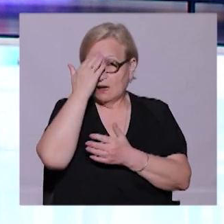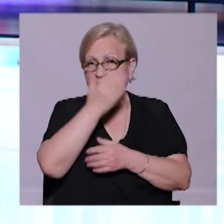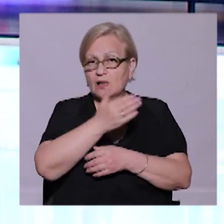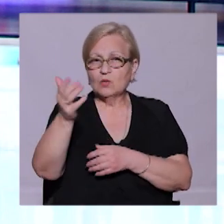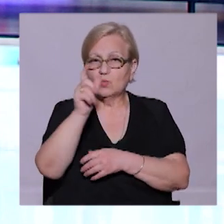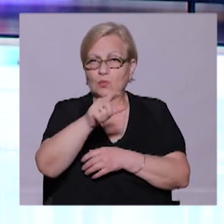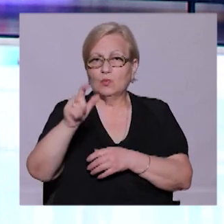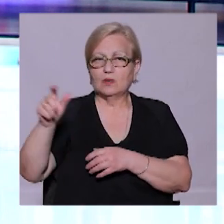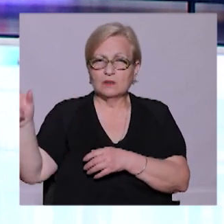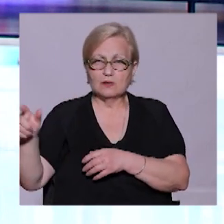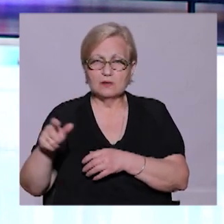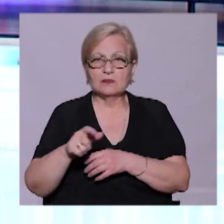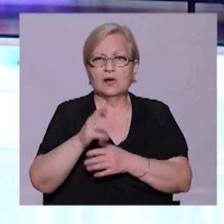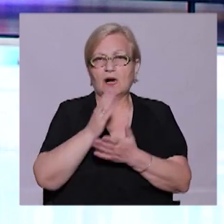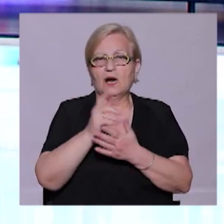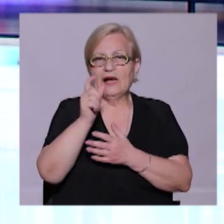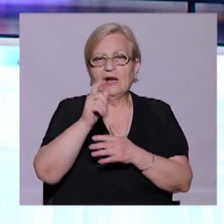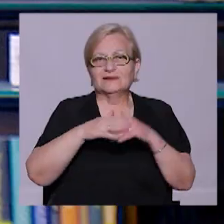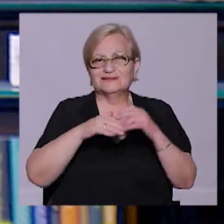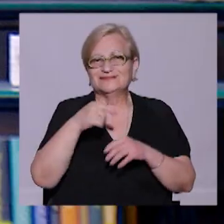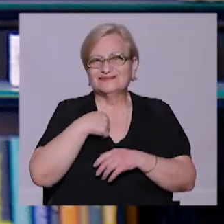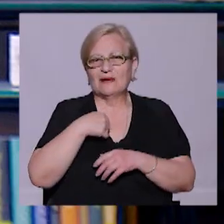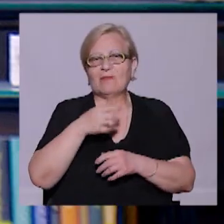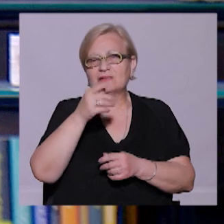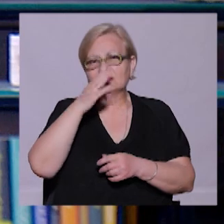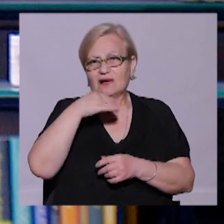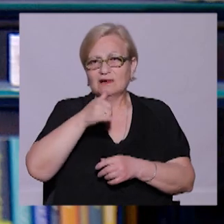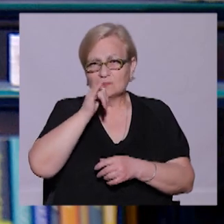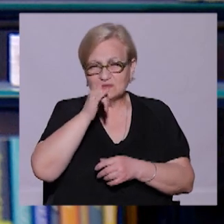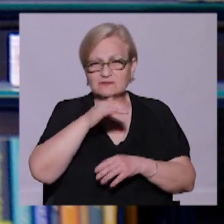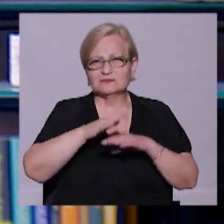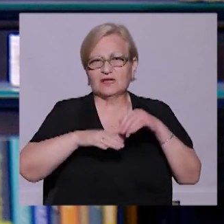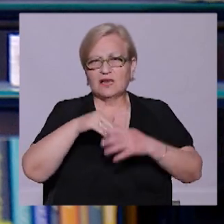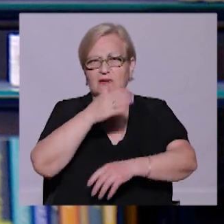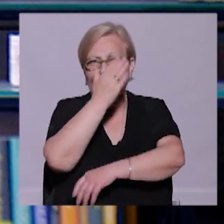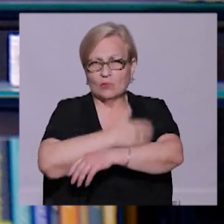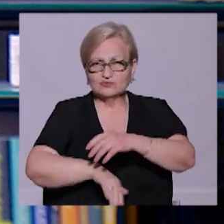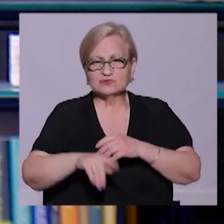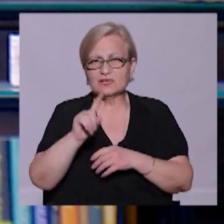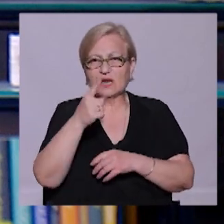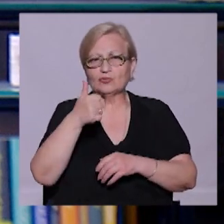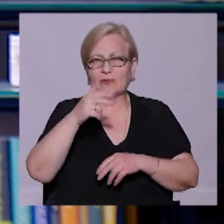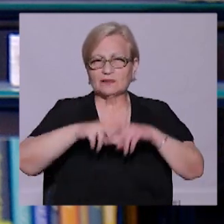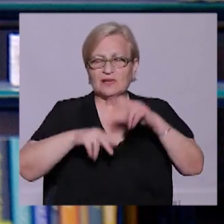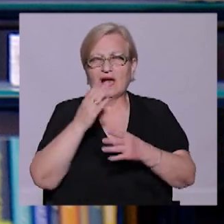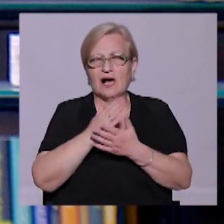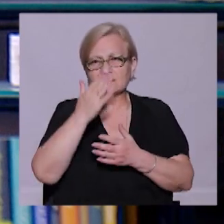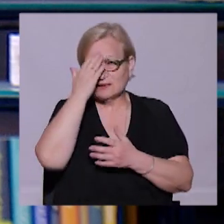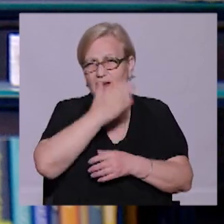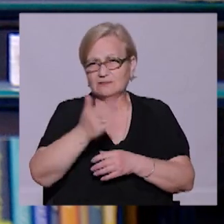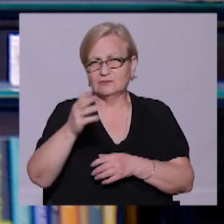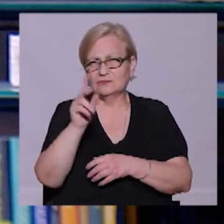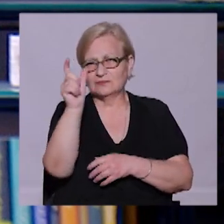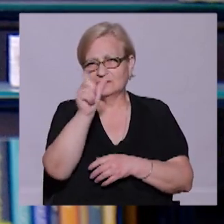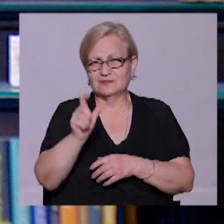ლექსი ხეკორძულას წყალი მისვამს ცხეთა ისე ამიგია და მიჭირეს მკლავი მომჭრეს რატომ კარგი აგიგია